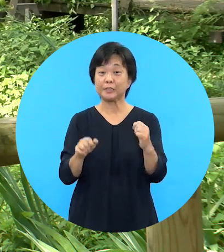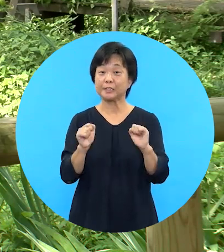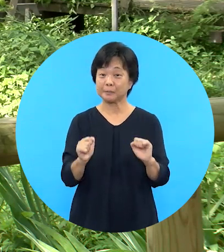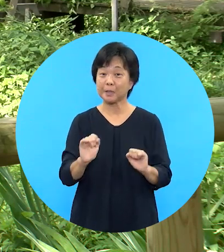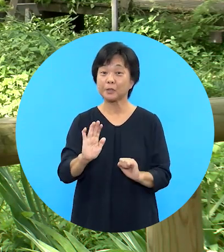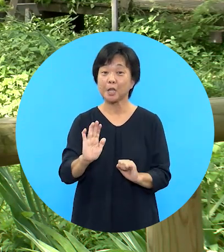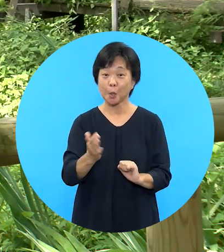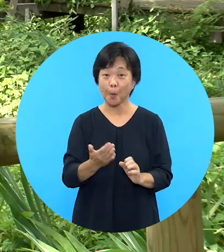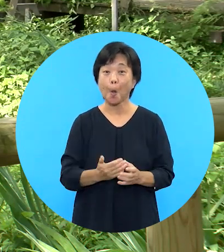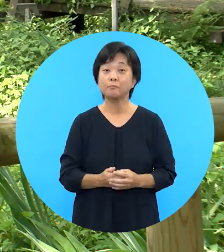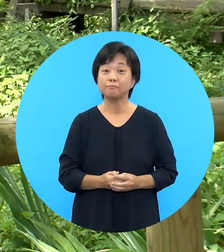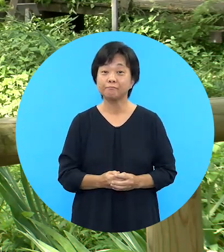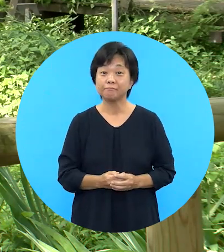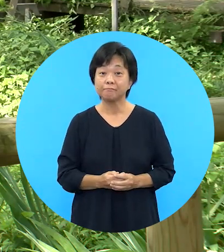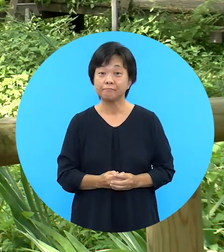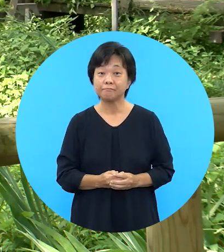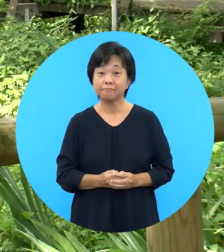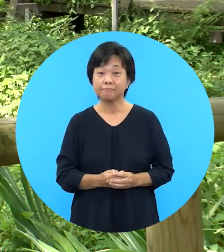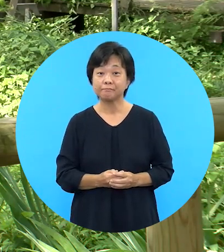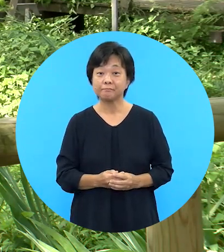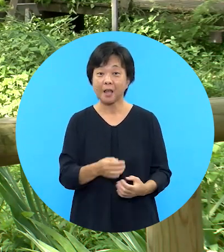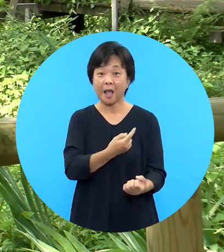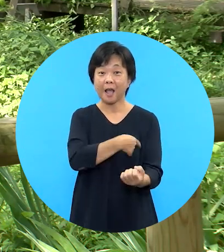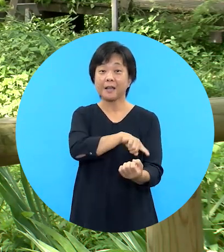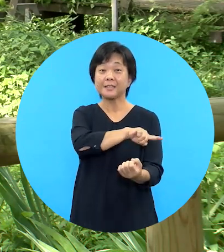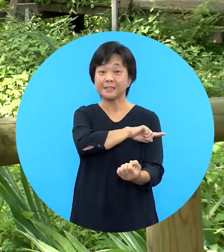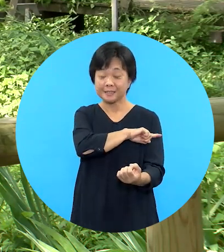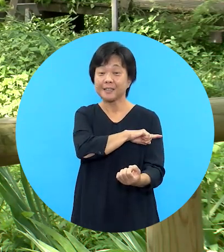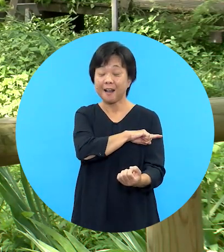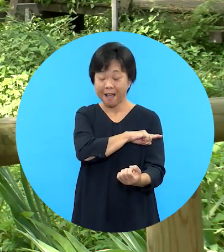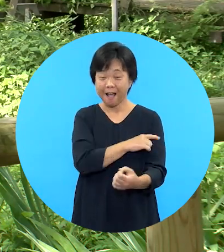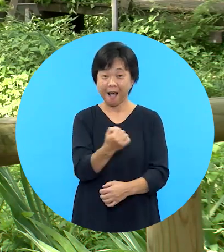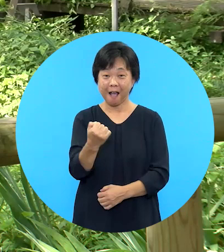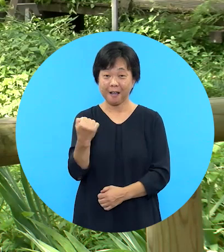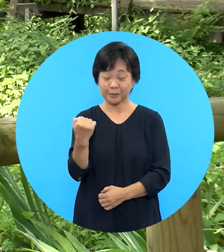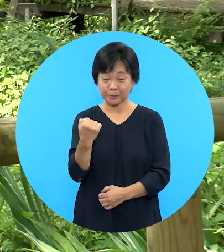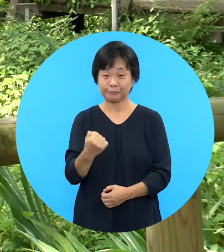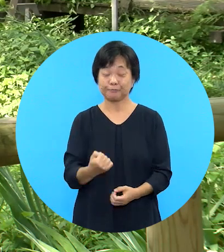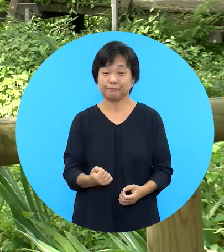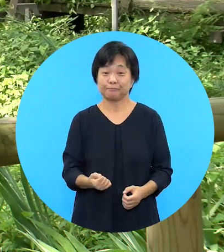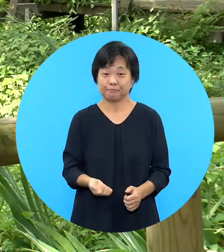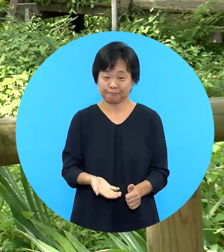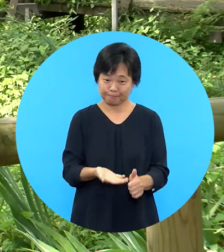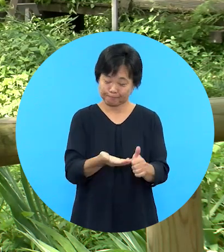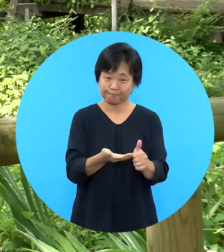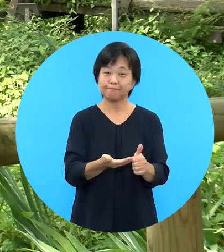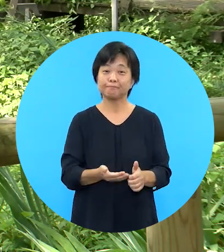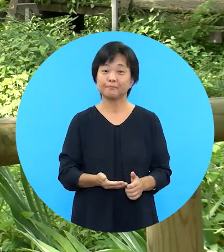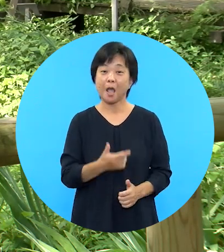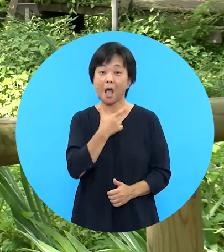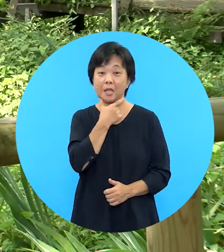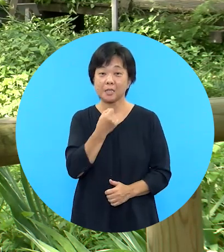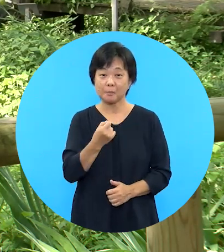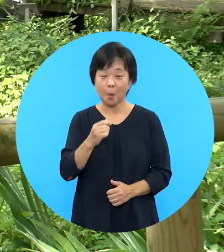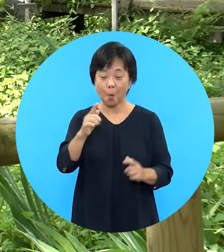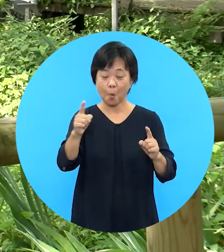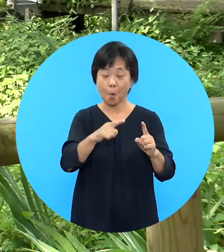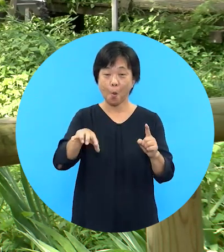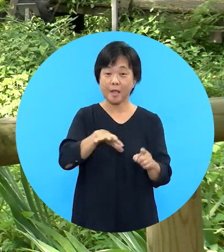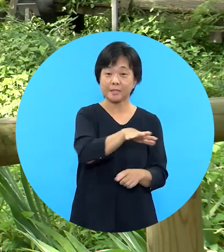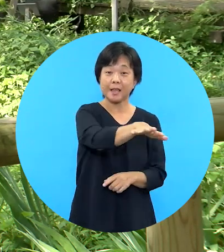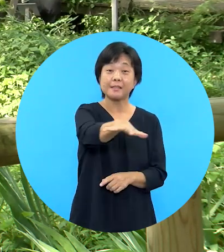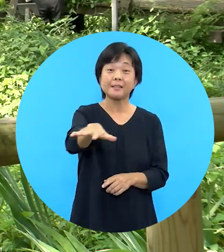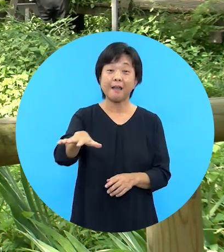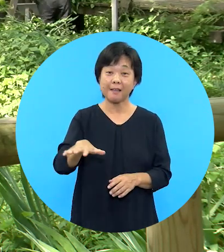かなりかつてよりは相当力がついてきてるんですね。だから希望としては、石神井公園全体がです